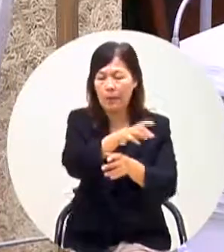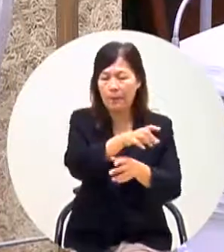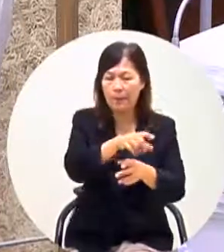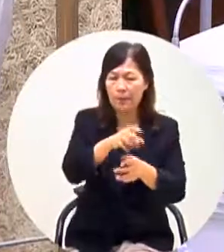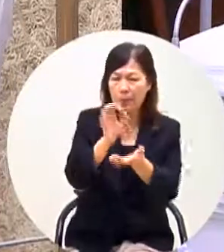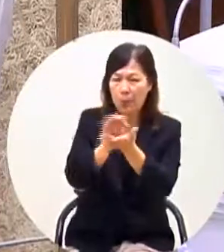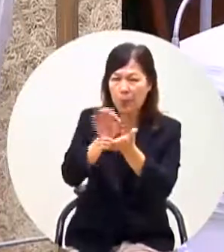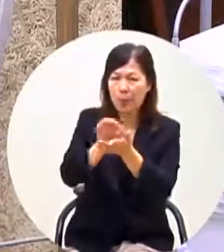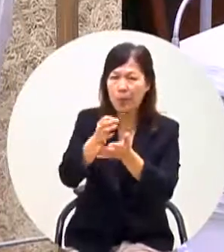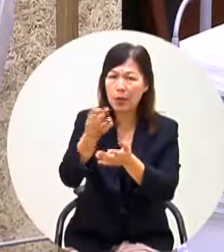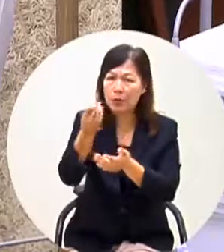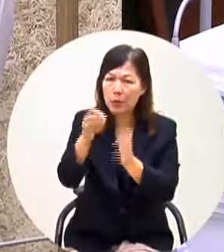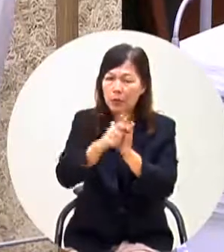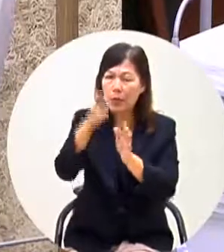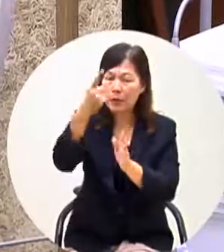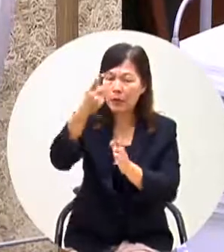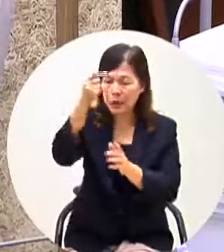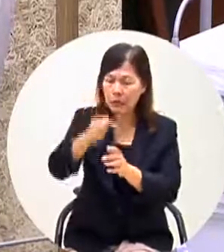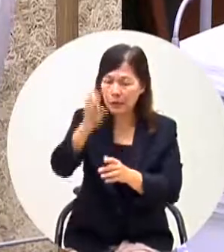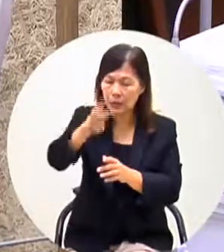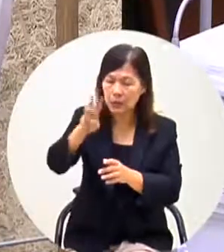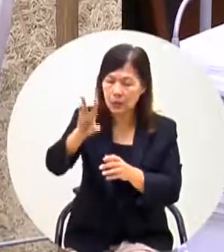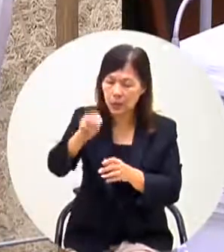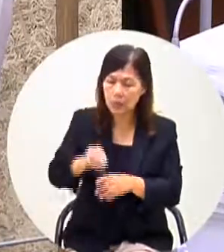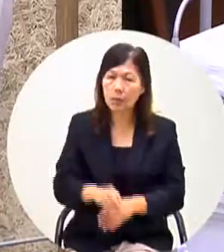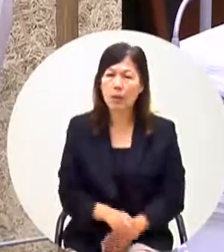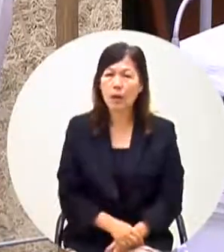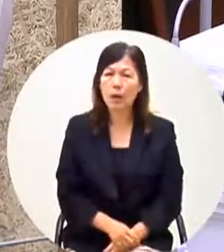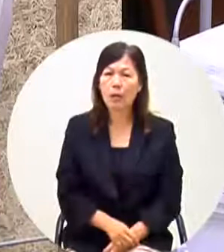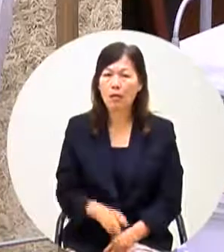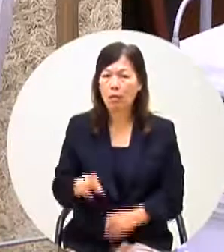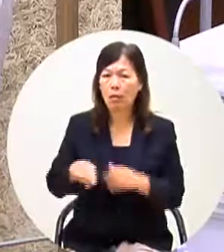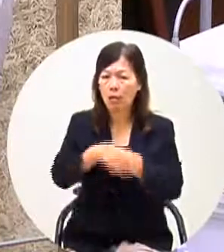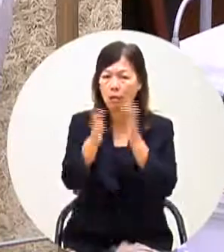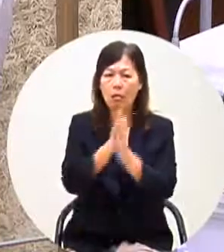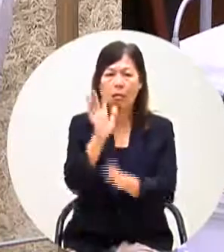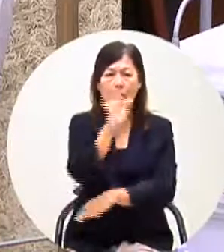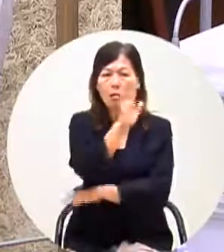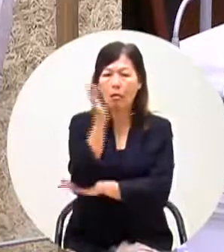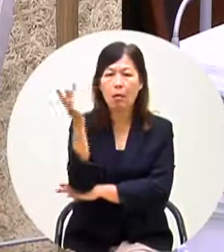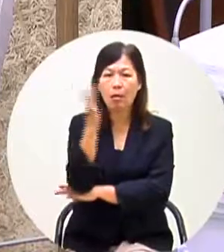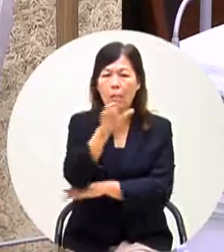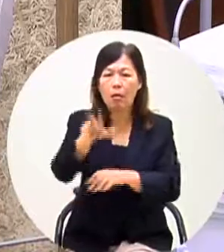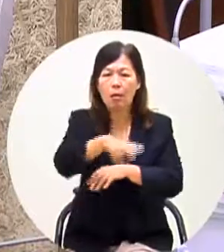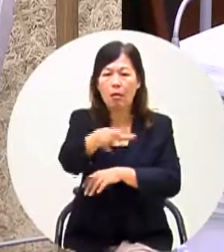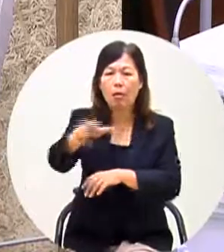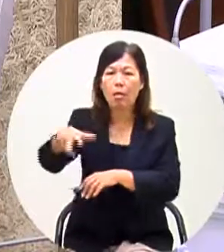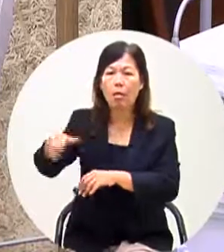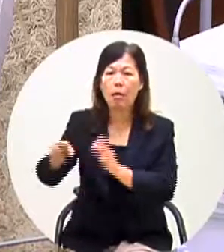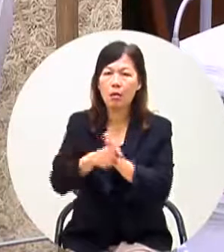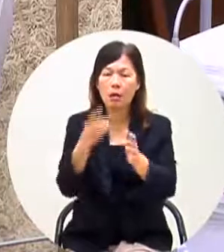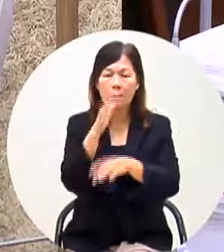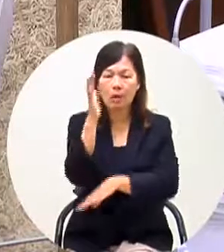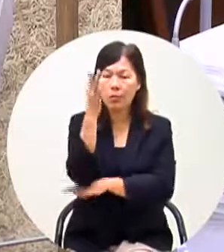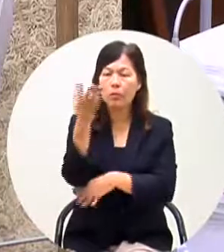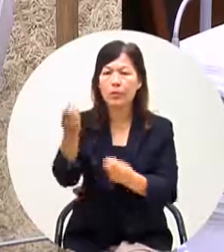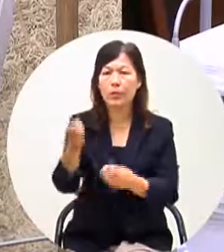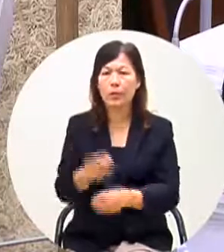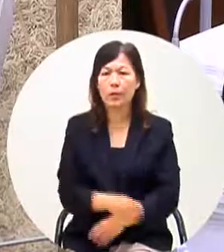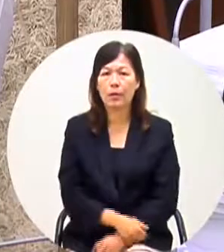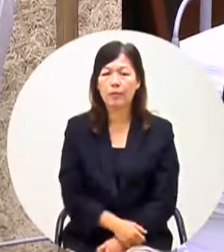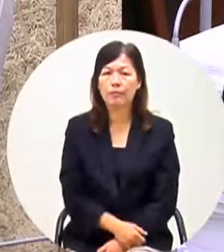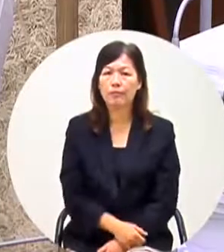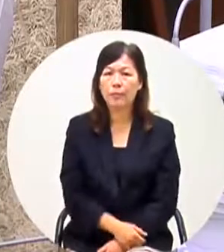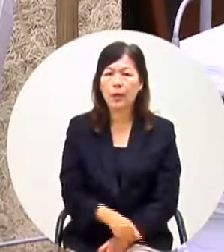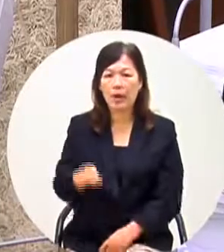1亿3000万，光秃秃的一片，都没有绿荫，来到这个地方，裸咖啡戏，这